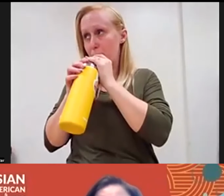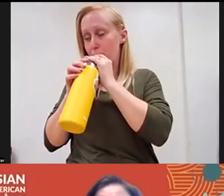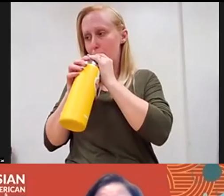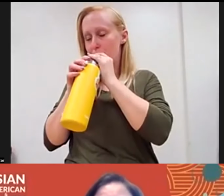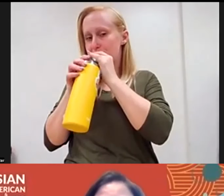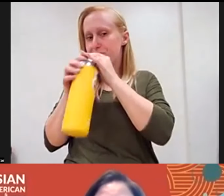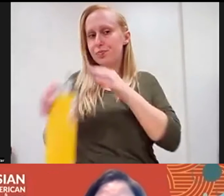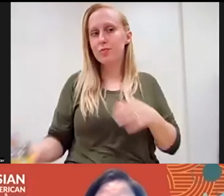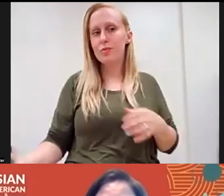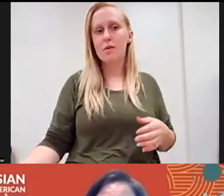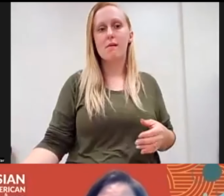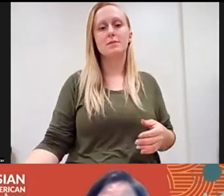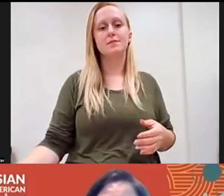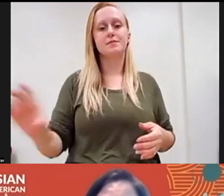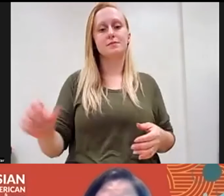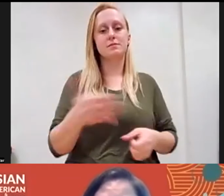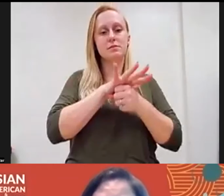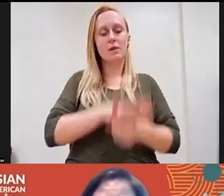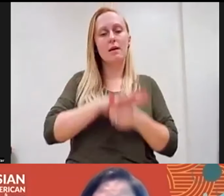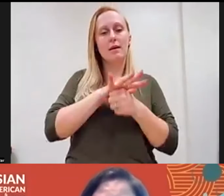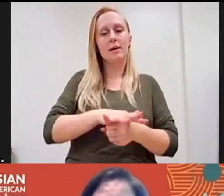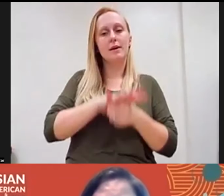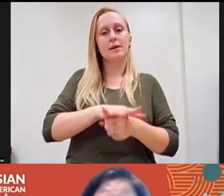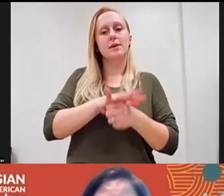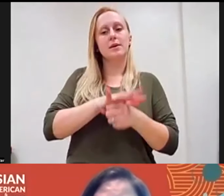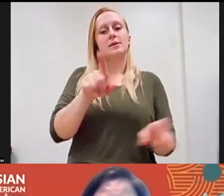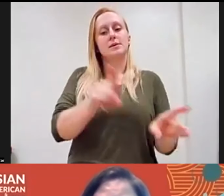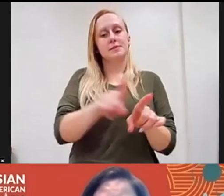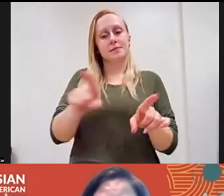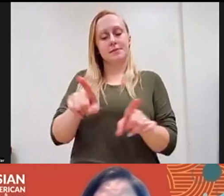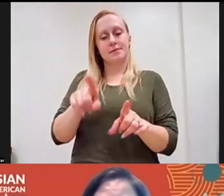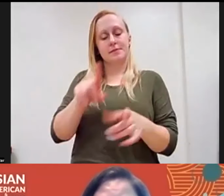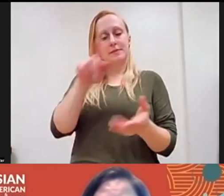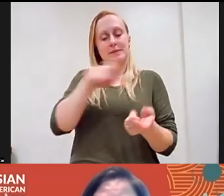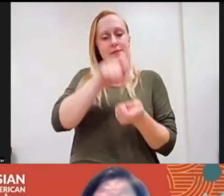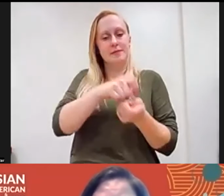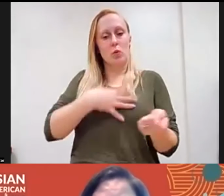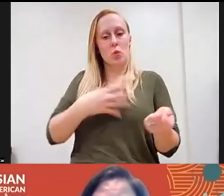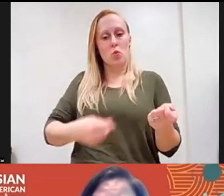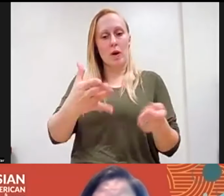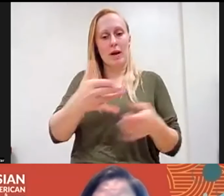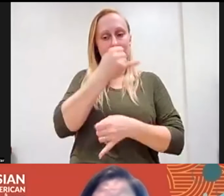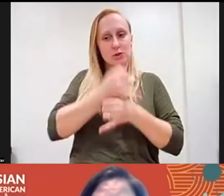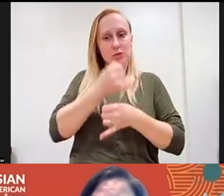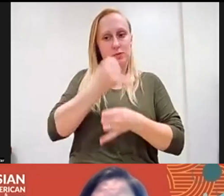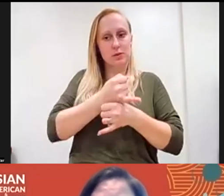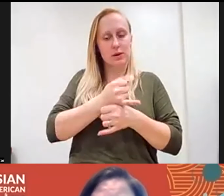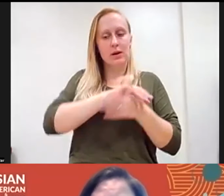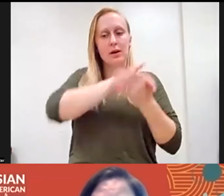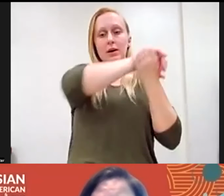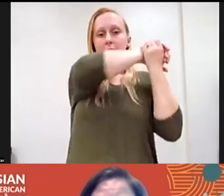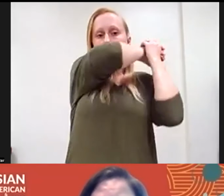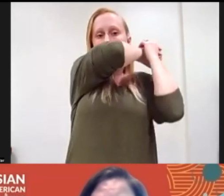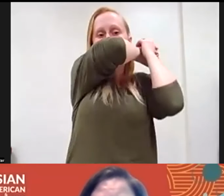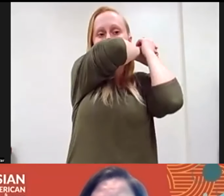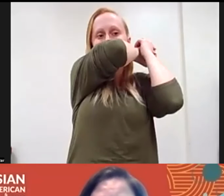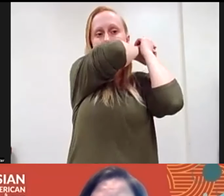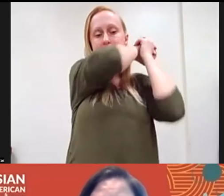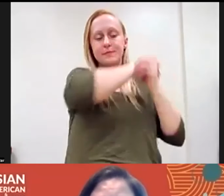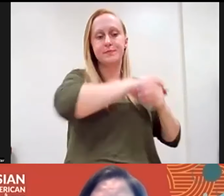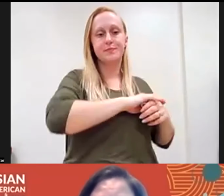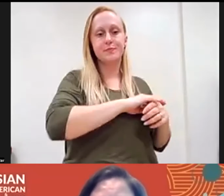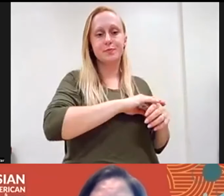that I see, especially like in primary white institutions, is that, and I hear like examples from students. I recently had an